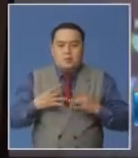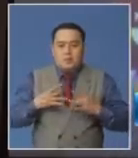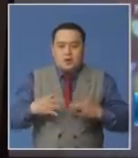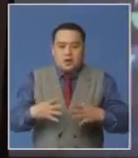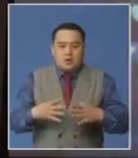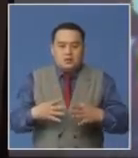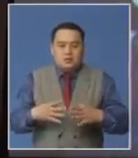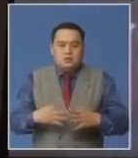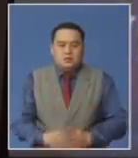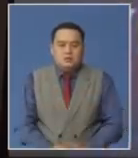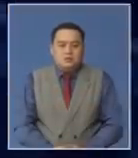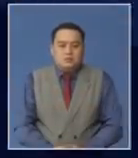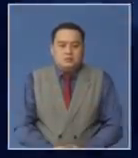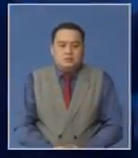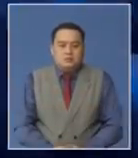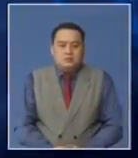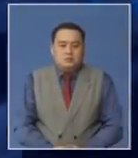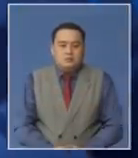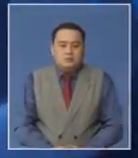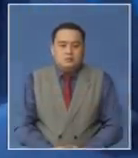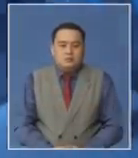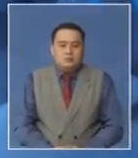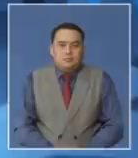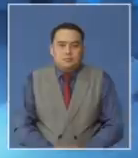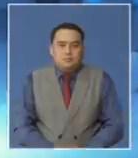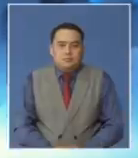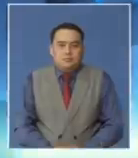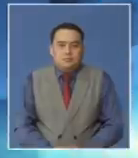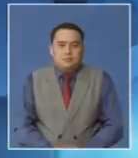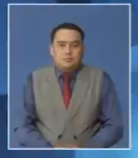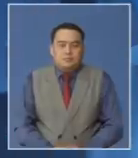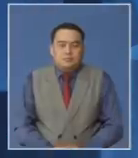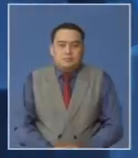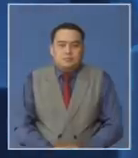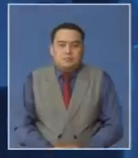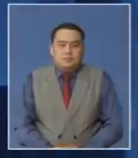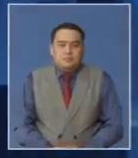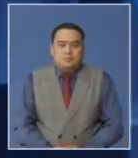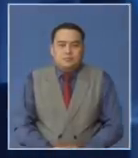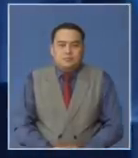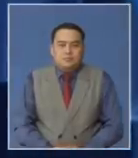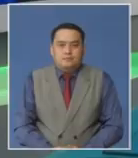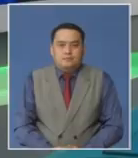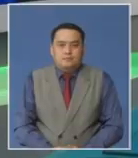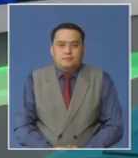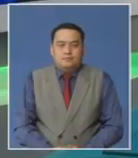его ни один день были нас мустафа и беков шулаков телеканал жетысу алла кольский район